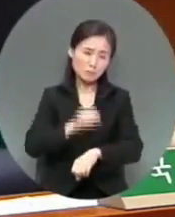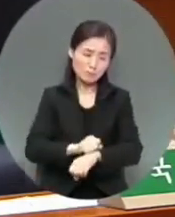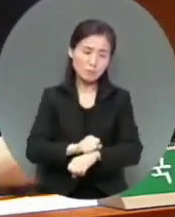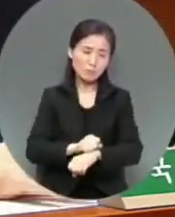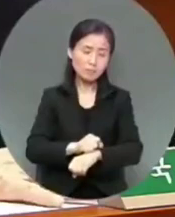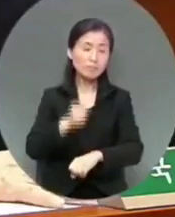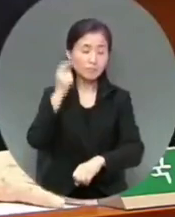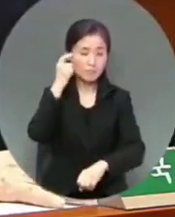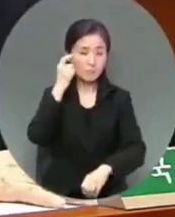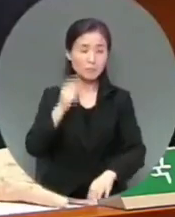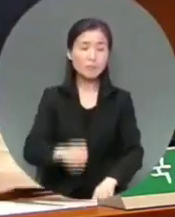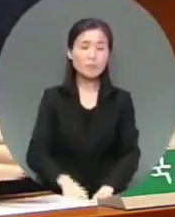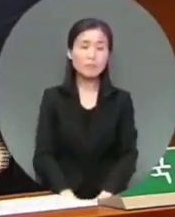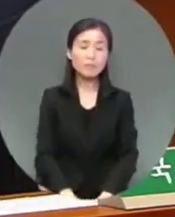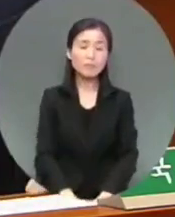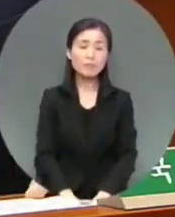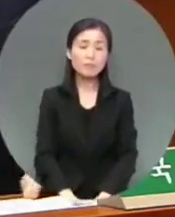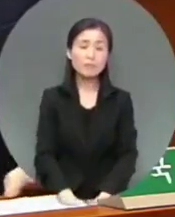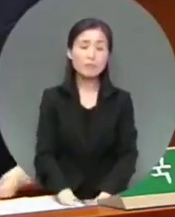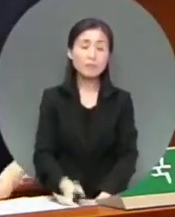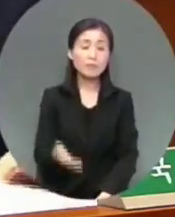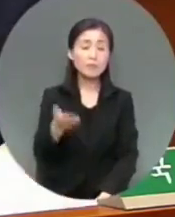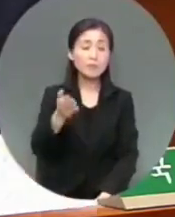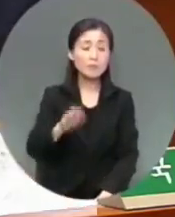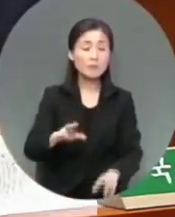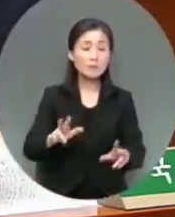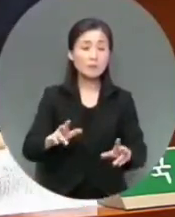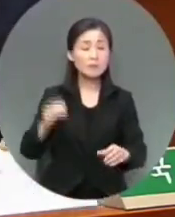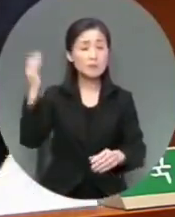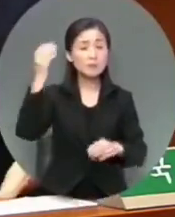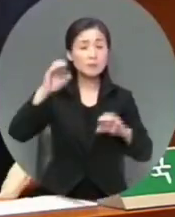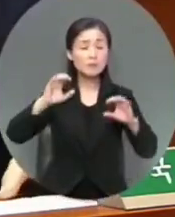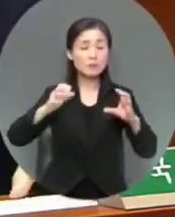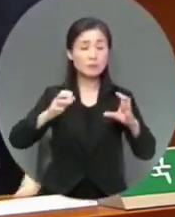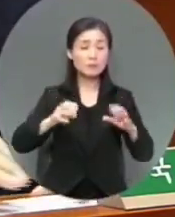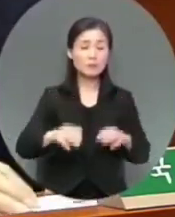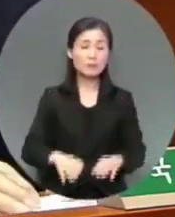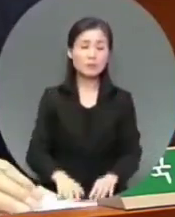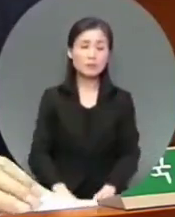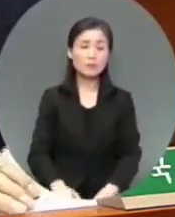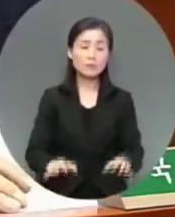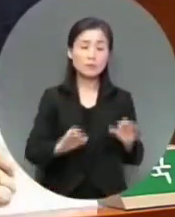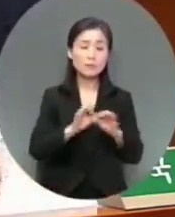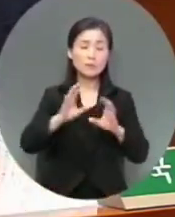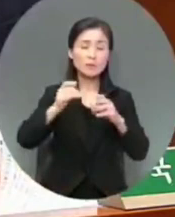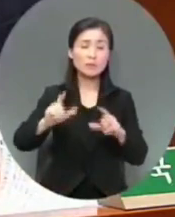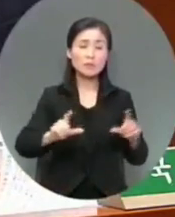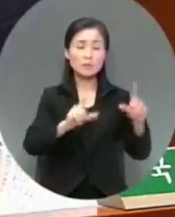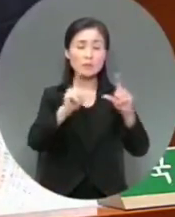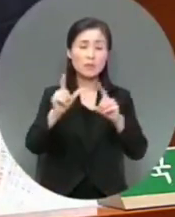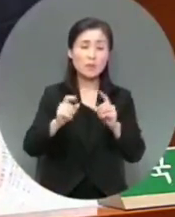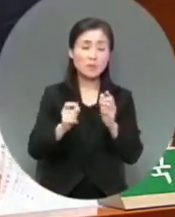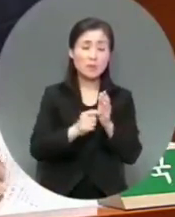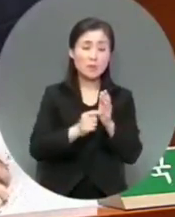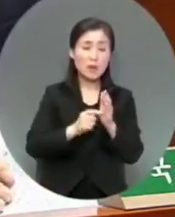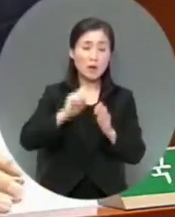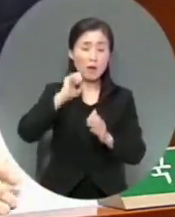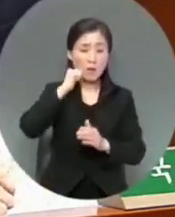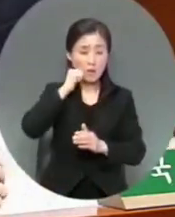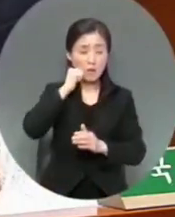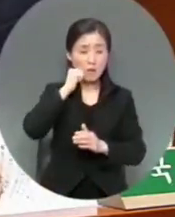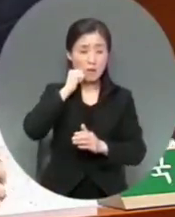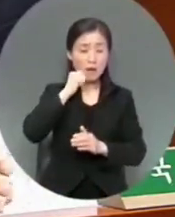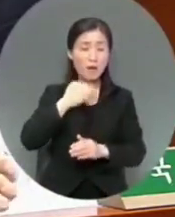잘하셨다고 생각을 합니다. 그런데 지금 이 나라는요 경제와 민생이 초비상이라는 것은 알고 계실